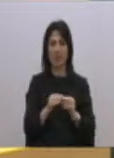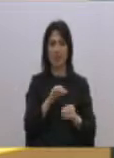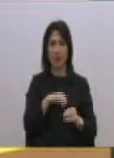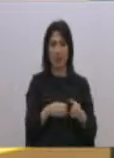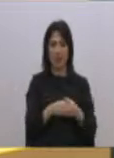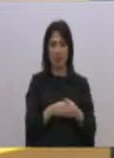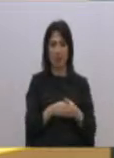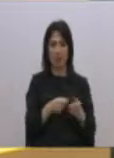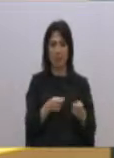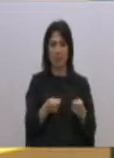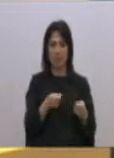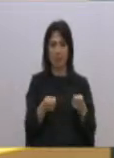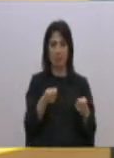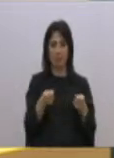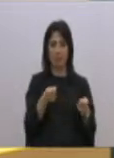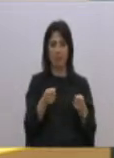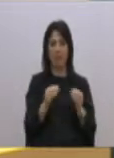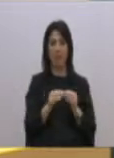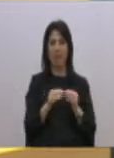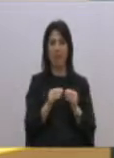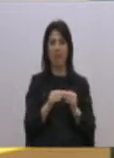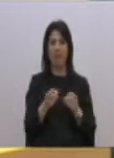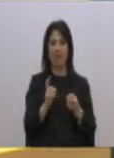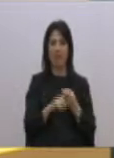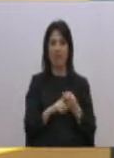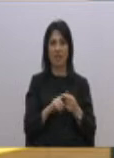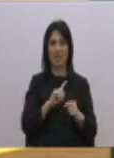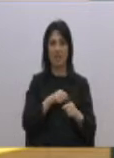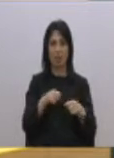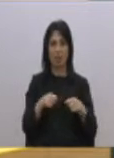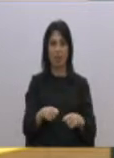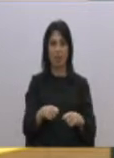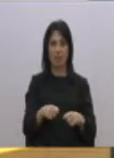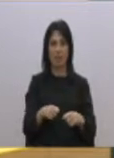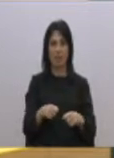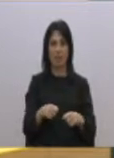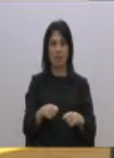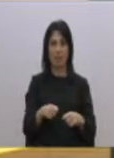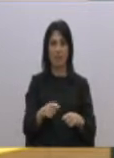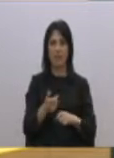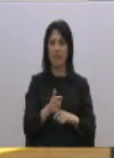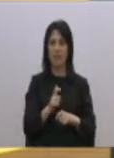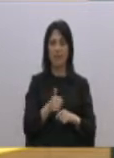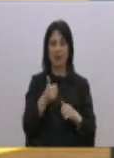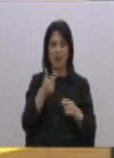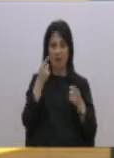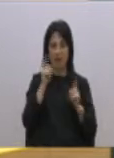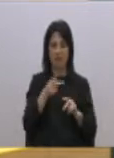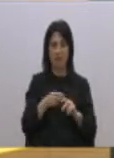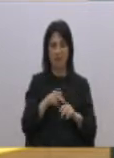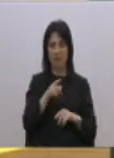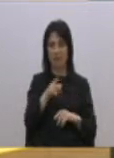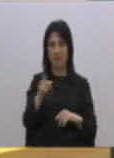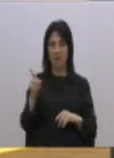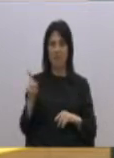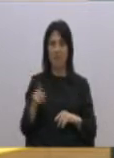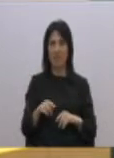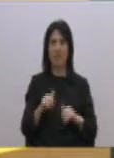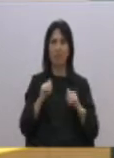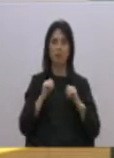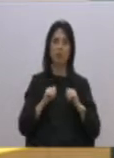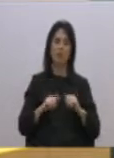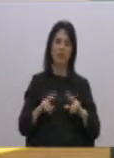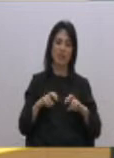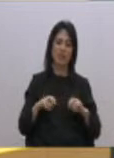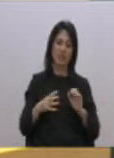იქნება სასამართლოში, იგივე გავლენით და იგივე ძალაუფლებით. Ძალიან კარგად იცით ეს. Იმიტომ შვიდაც იხილავთ